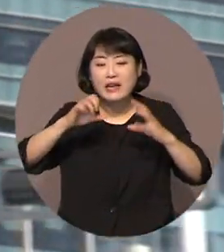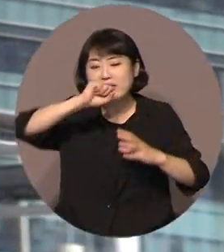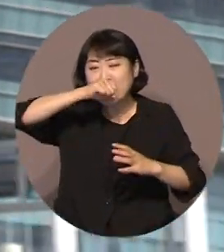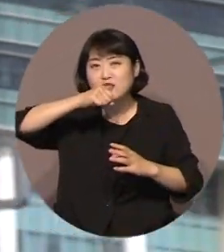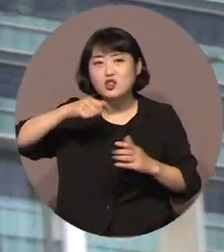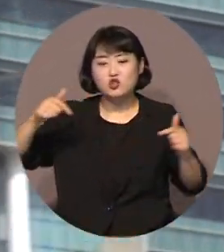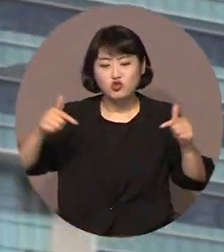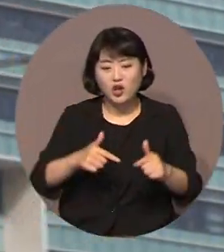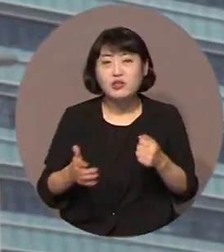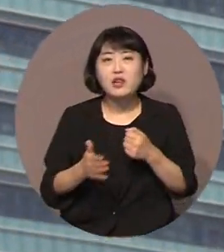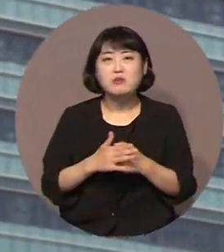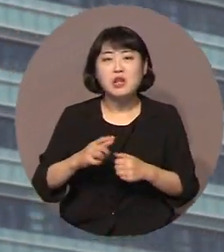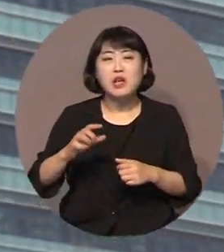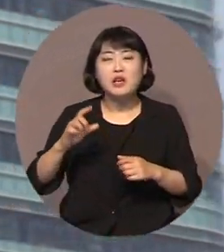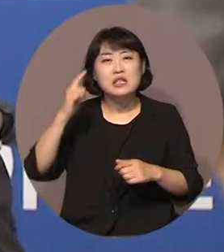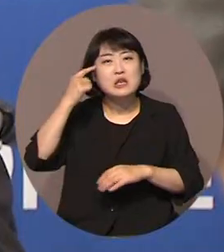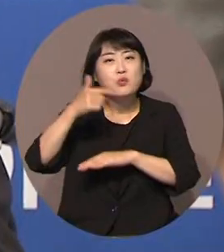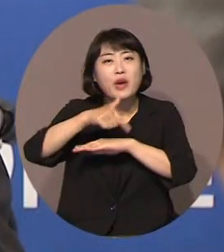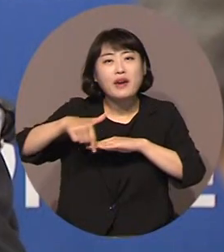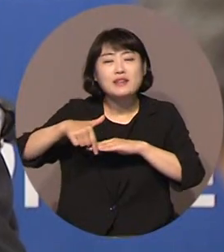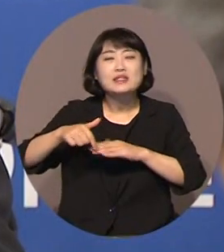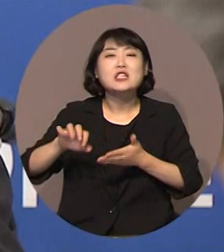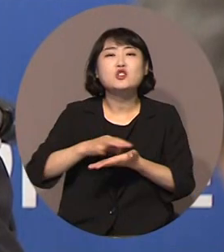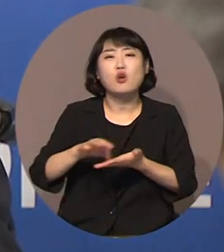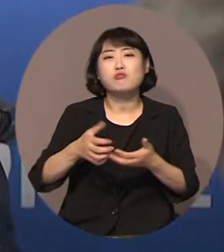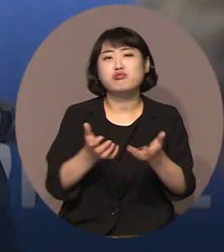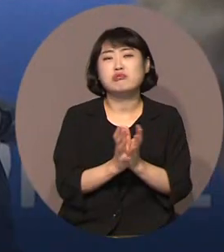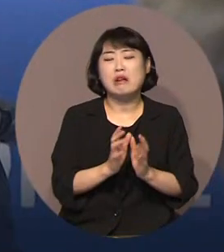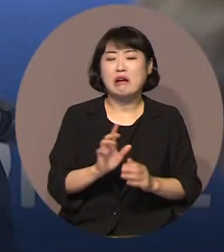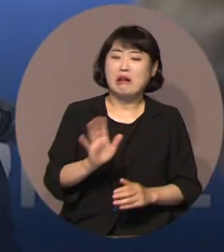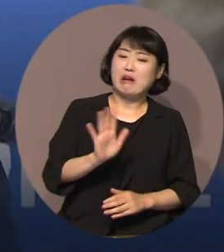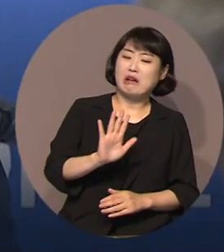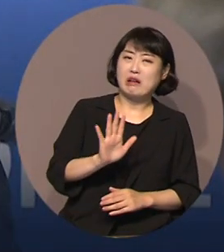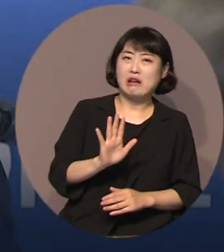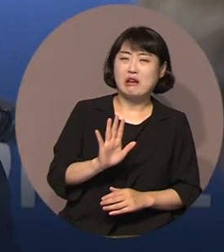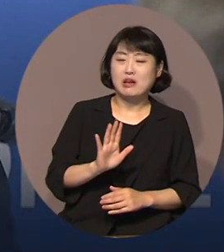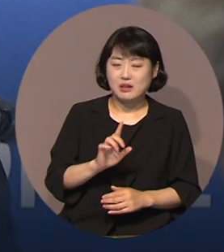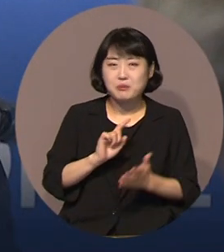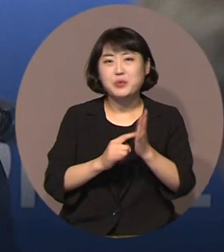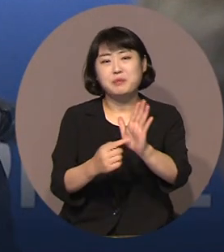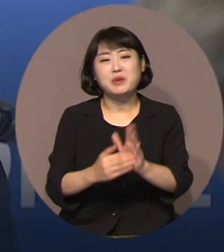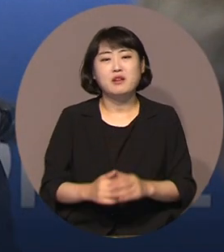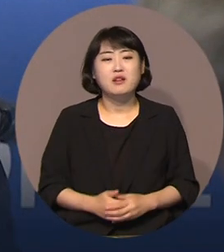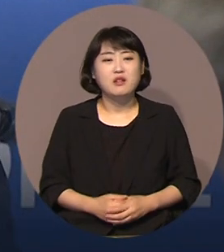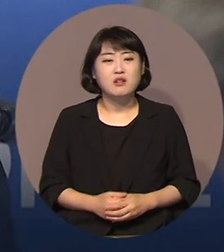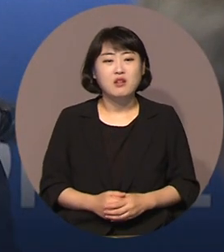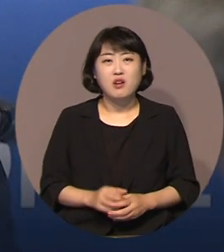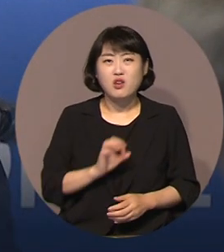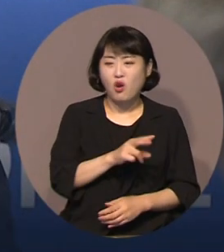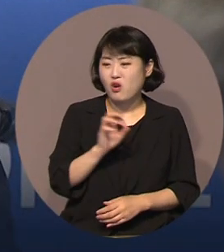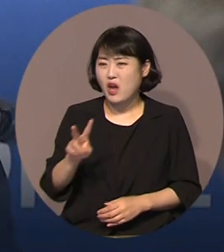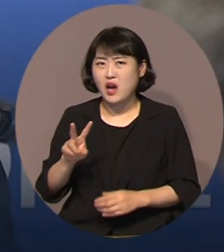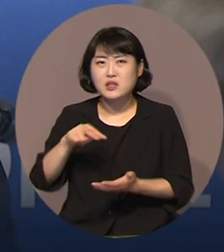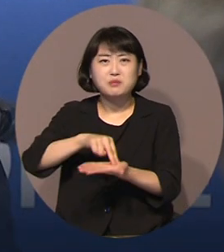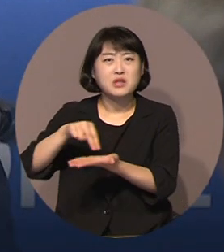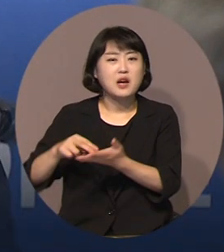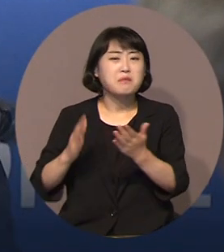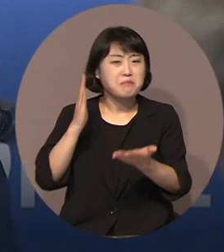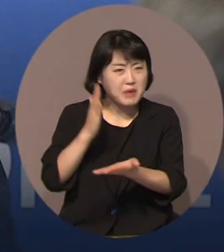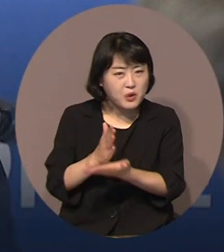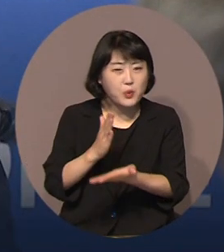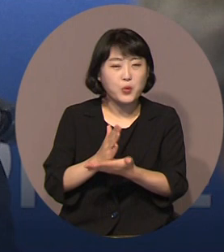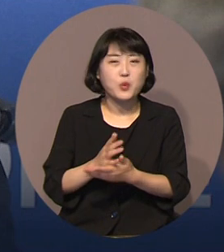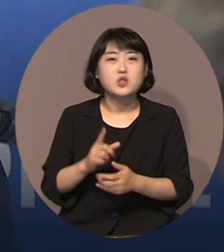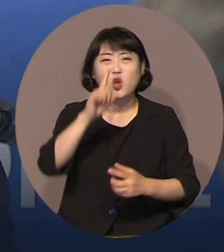기획재정부도 난색을 나타내섭니다. 여야 간의 입장 차이보다는 정부 쪽, 특히